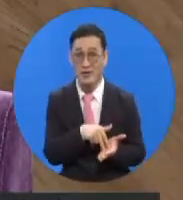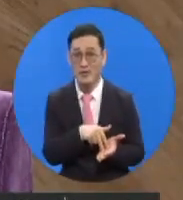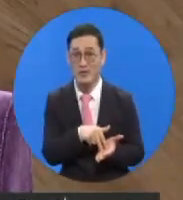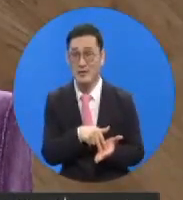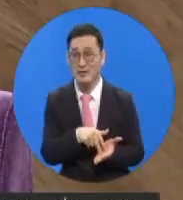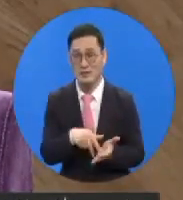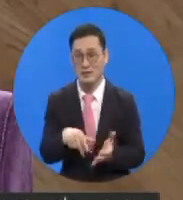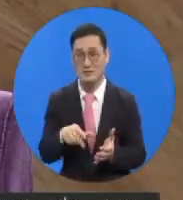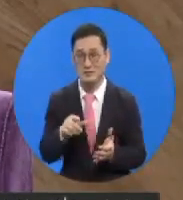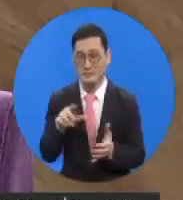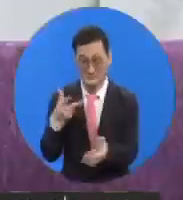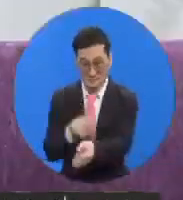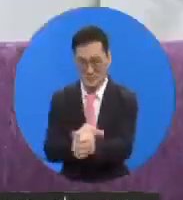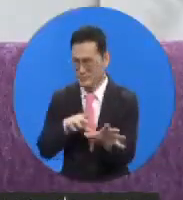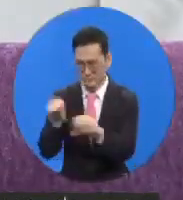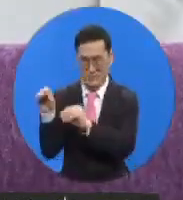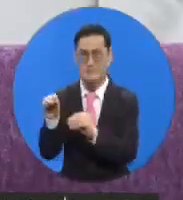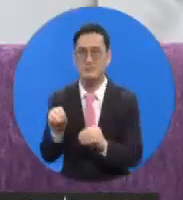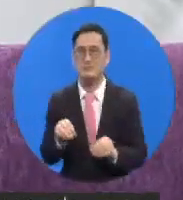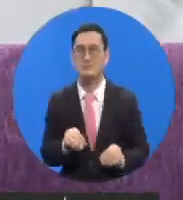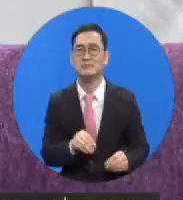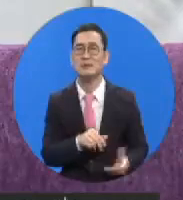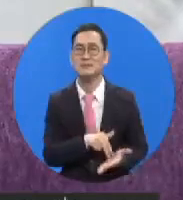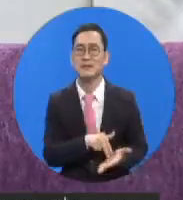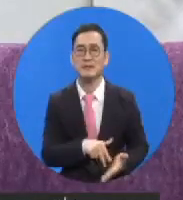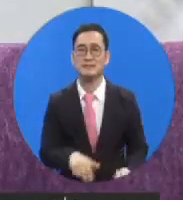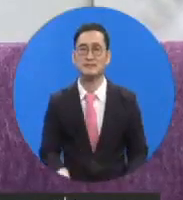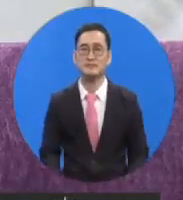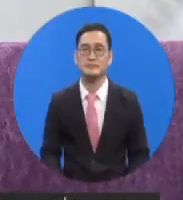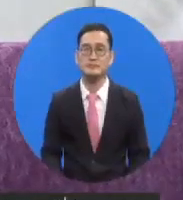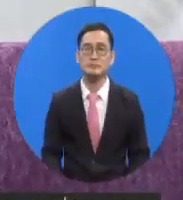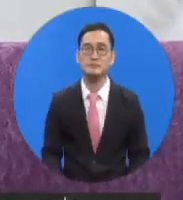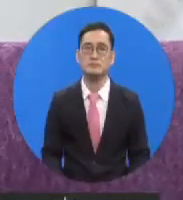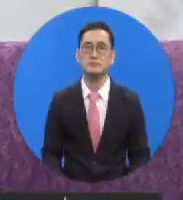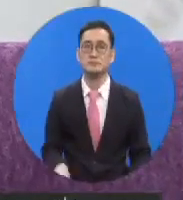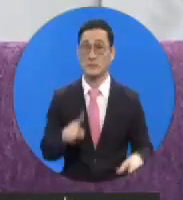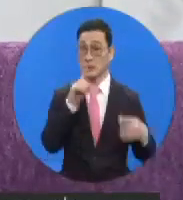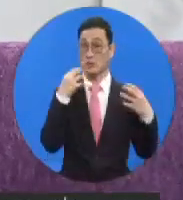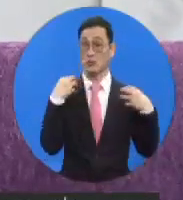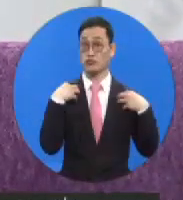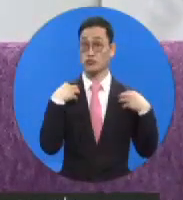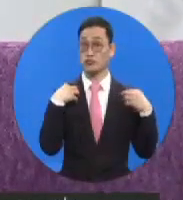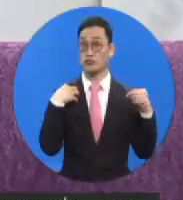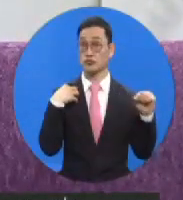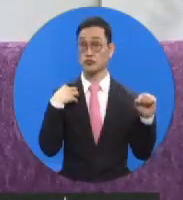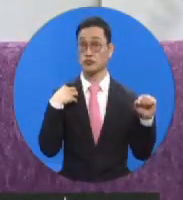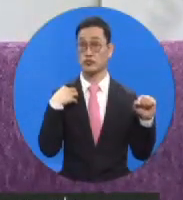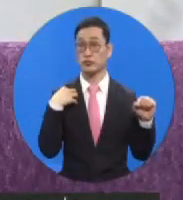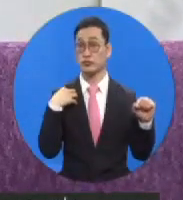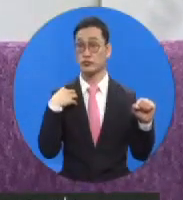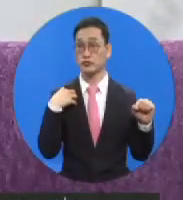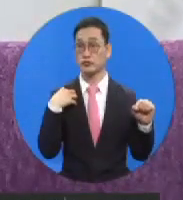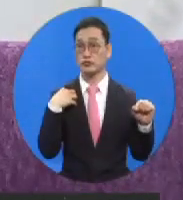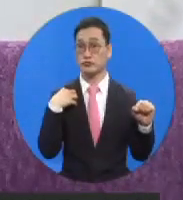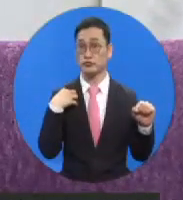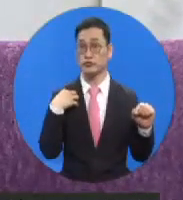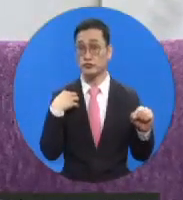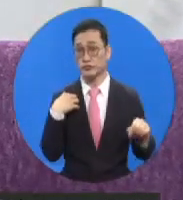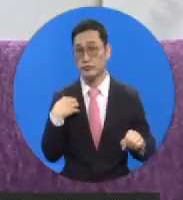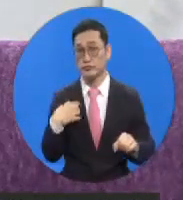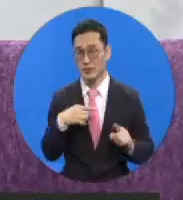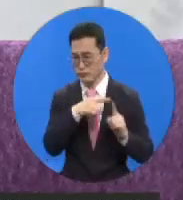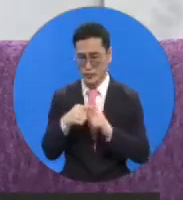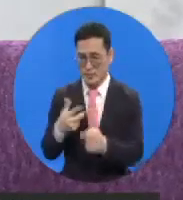네. 지금 이걸 뭐 정부가 그럼 뭐 다른 이유가 있어가지고 백신을 강행한다 그렇게는 안 봐요.